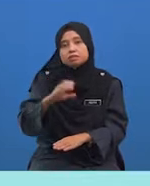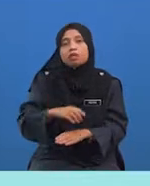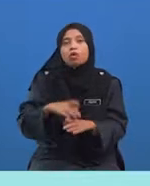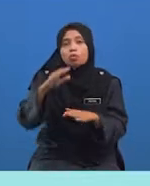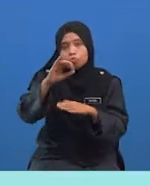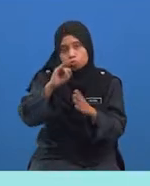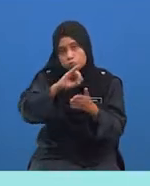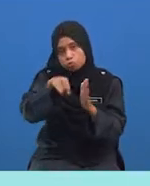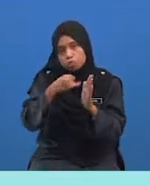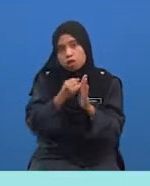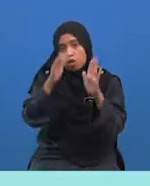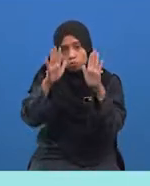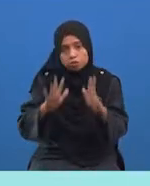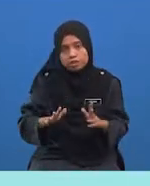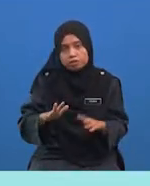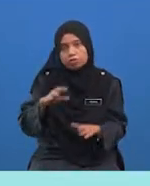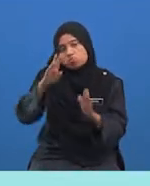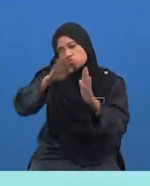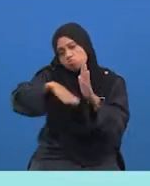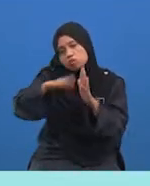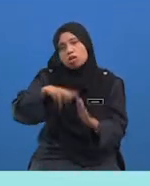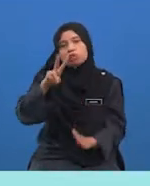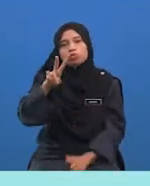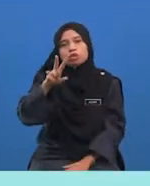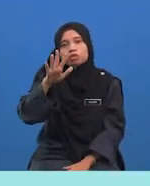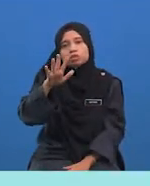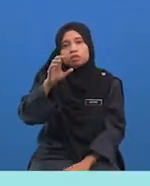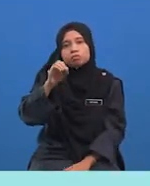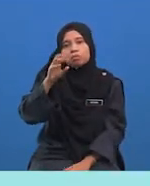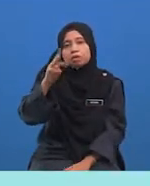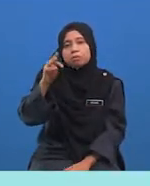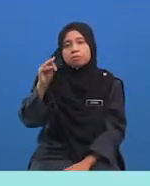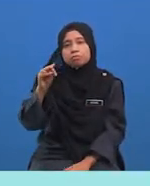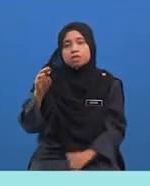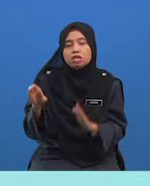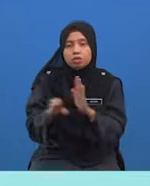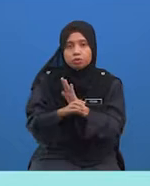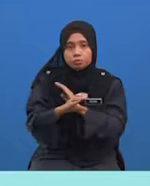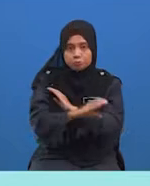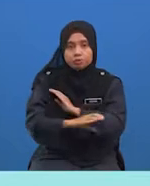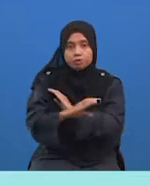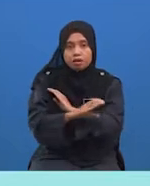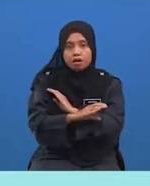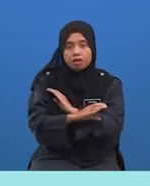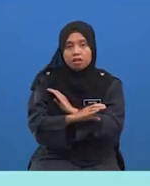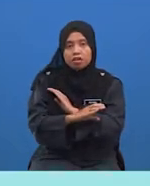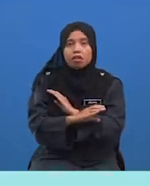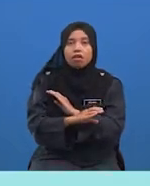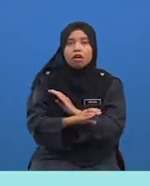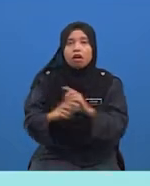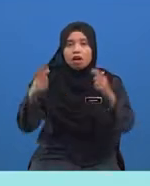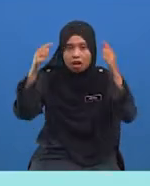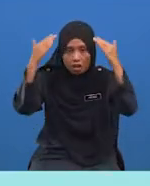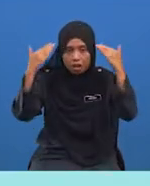hujan tahunan kurang 250 mm. Contoh negara Arab Saudi,